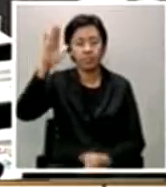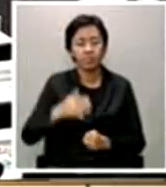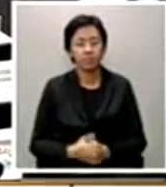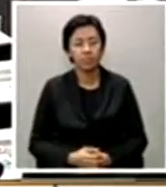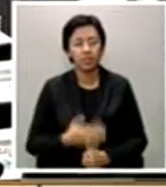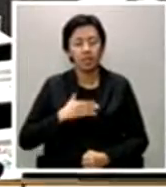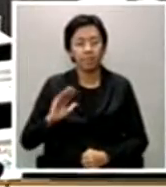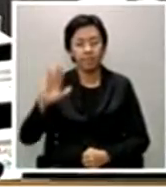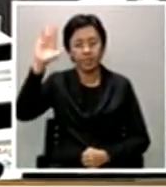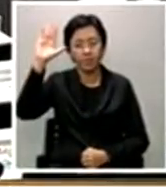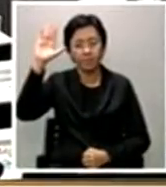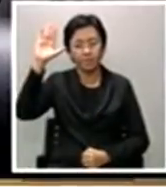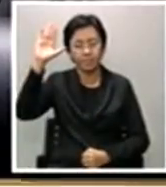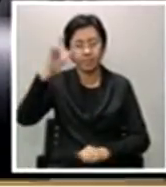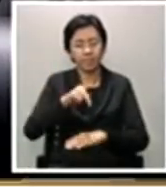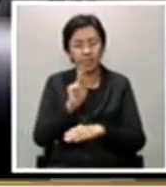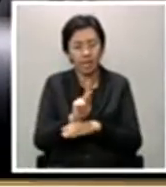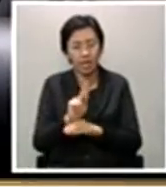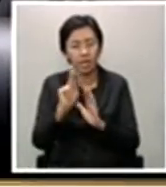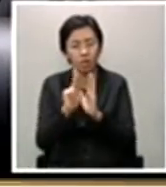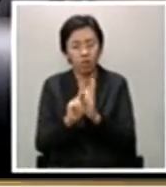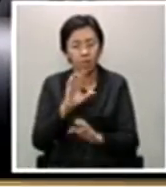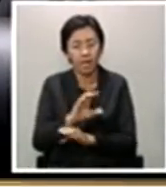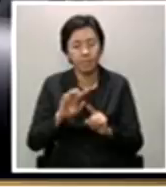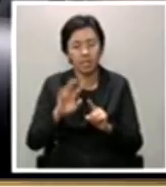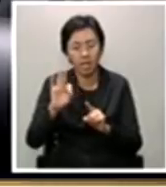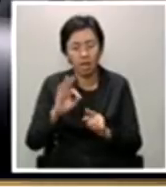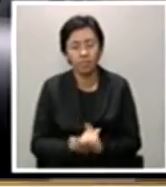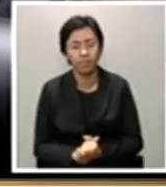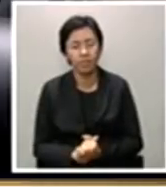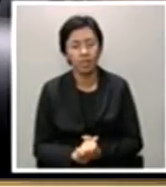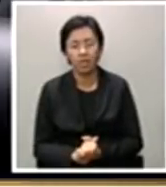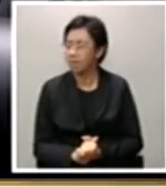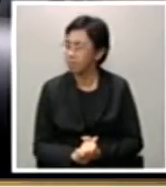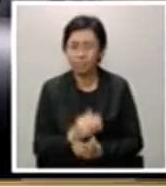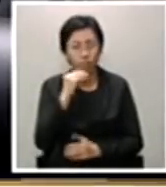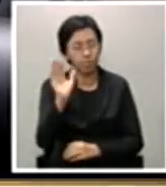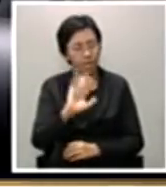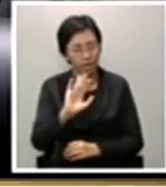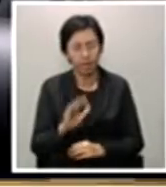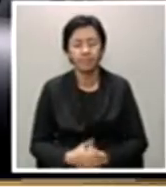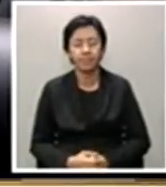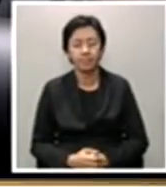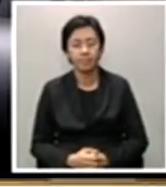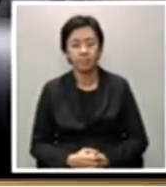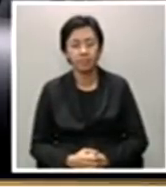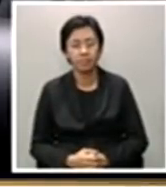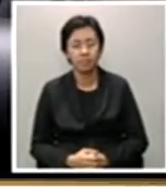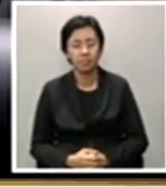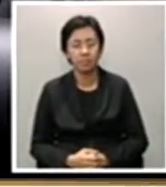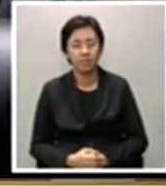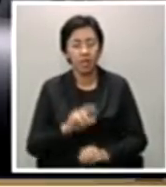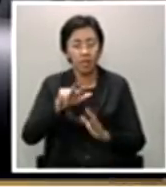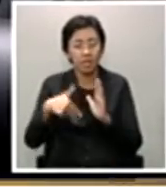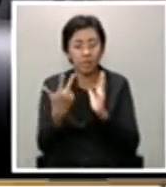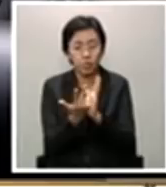ขออนุญาตประท้วงท่านประธานตามข้อบังคับข้อที่9ครับท่านวินิจฉัยแบบนี้ไม่ได้ครับเพราะตลอดเวลา3ชั่